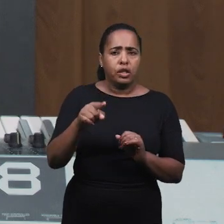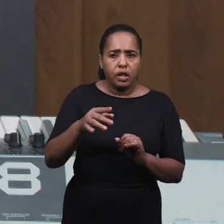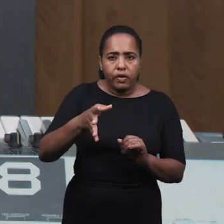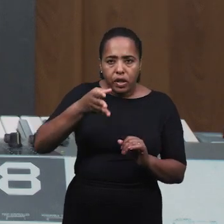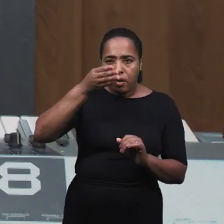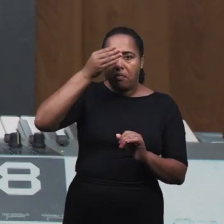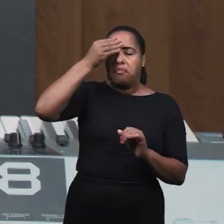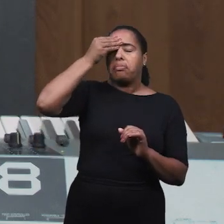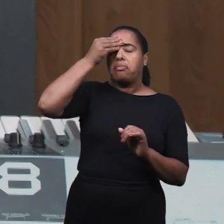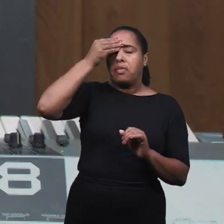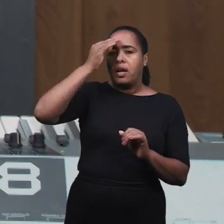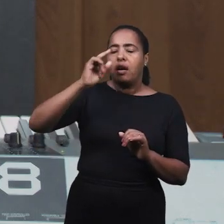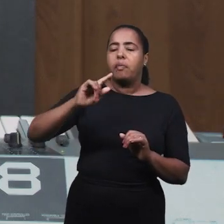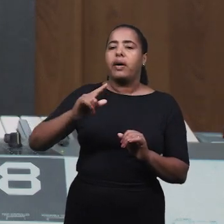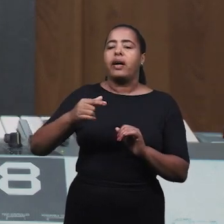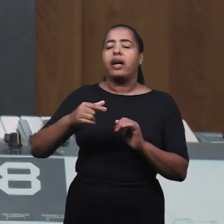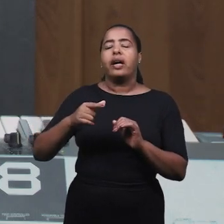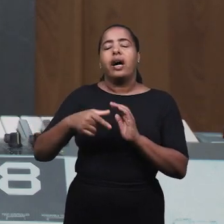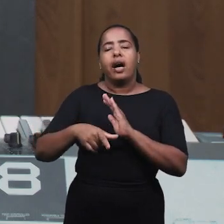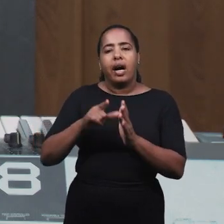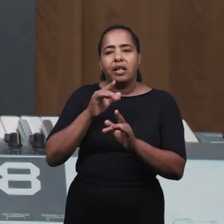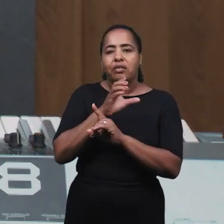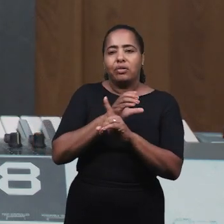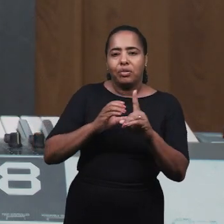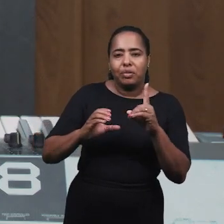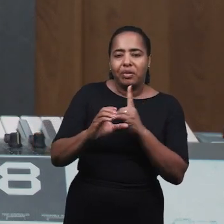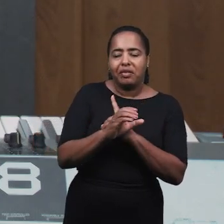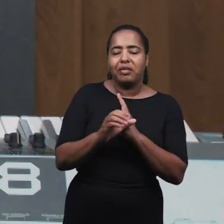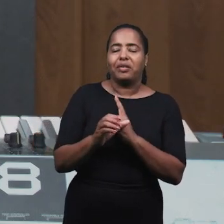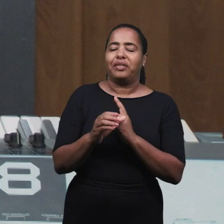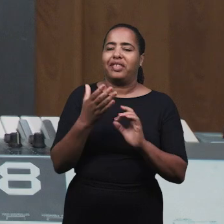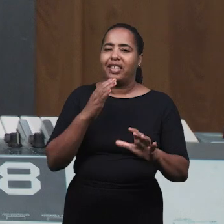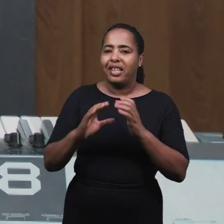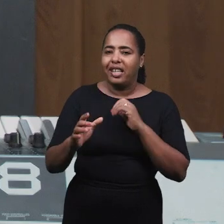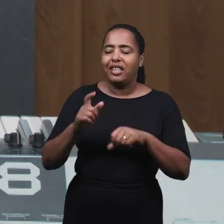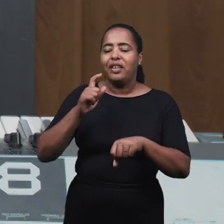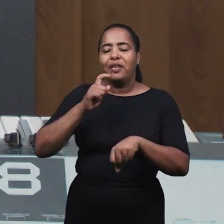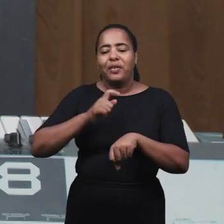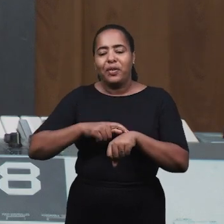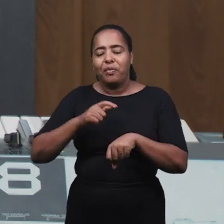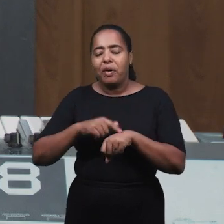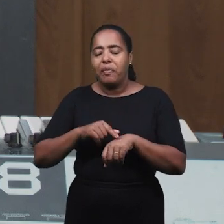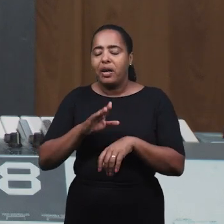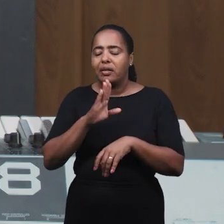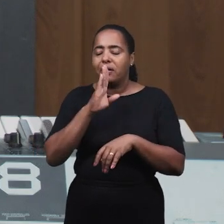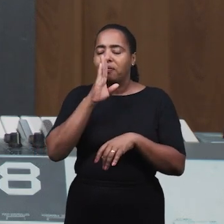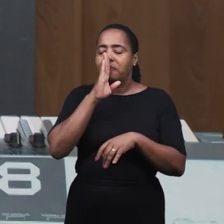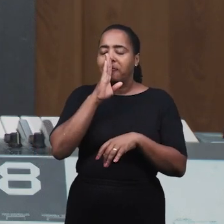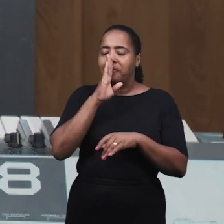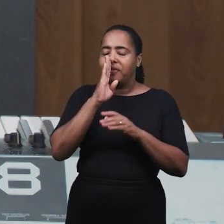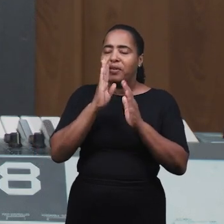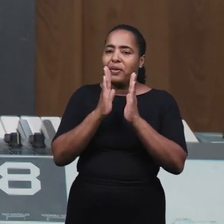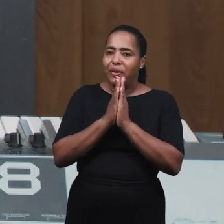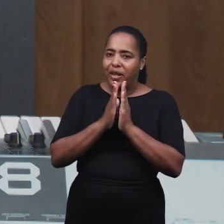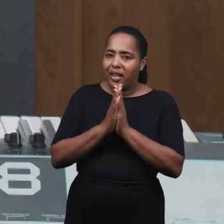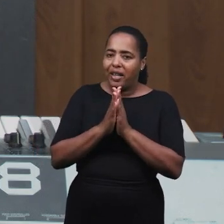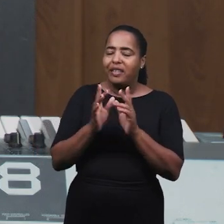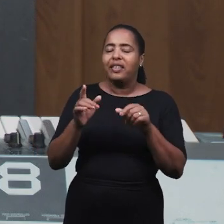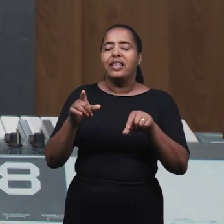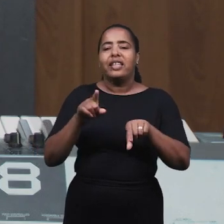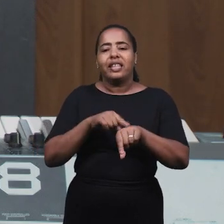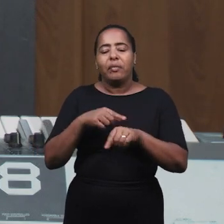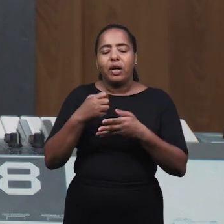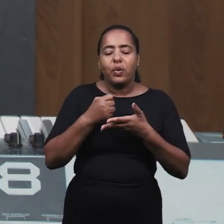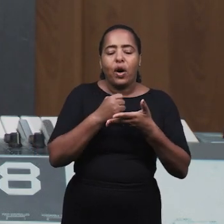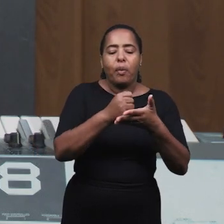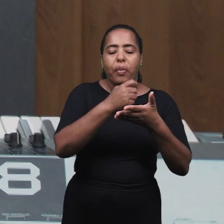important que vous ayez cette mélodie par cœur pour jouer avant le culte, le moment où les frères sont dans le silence, dans la